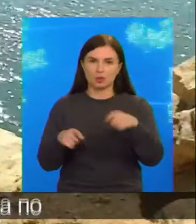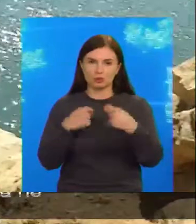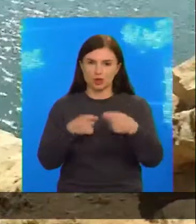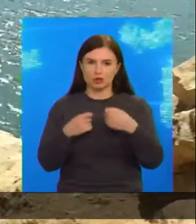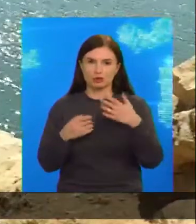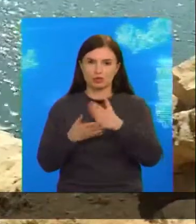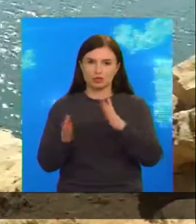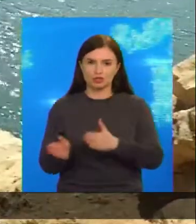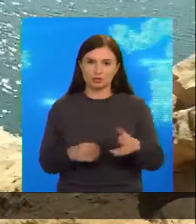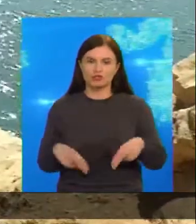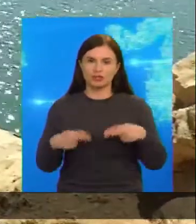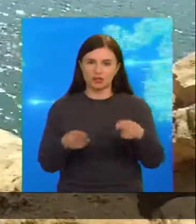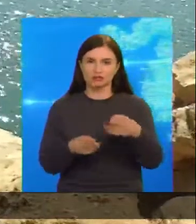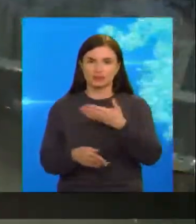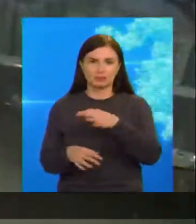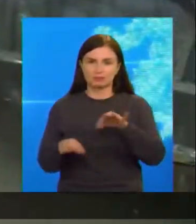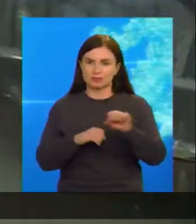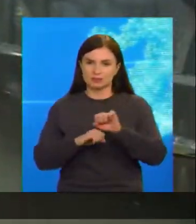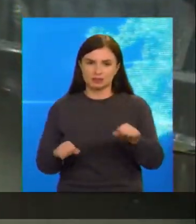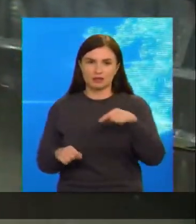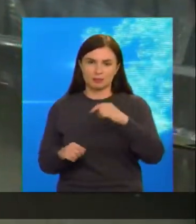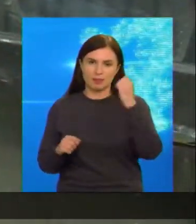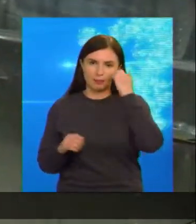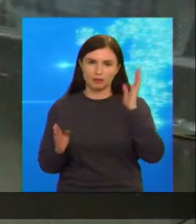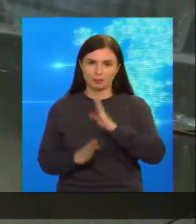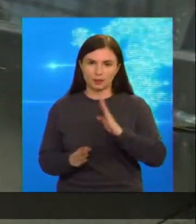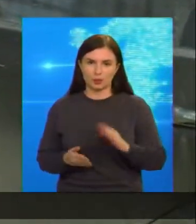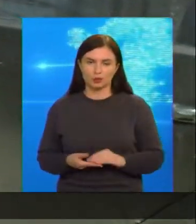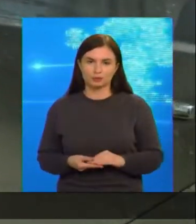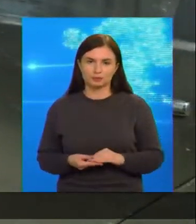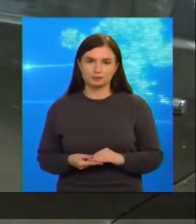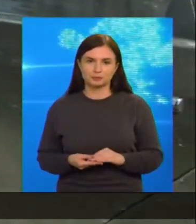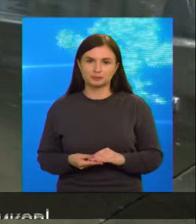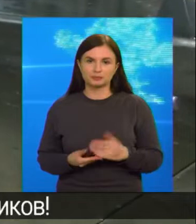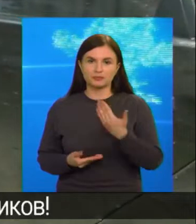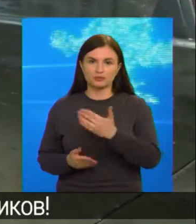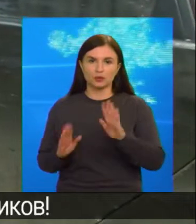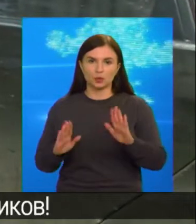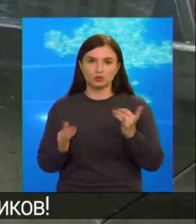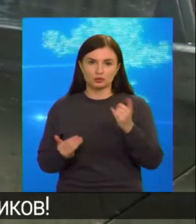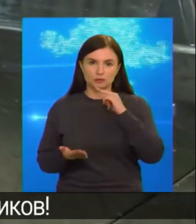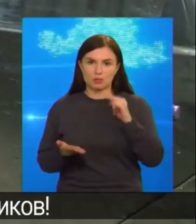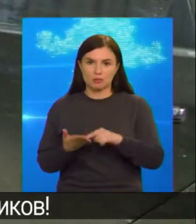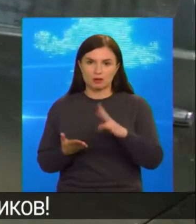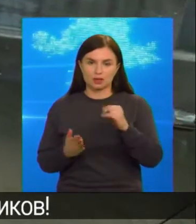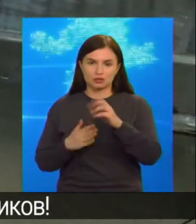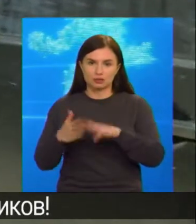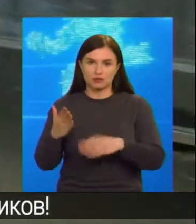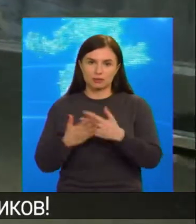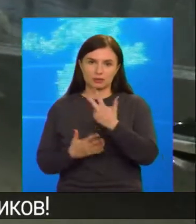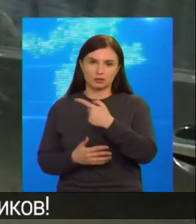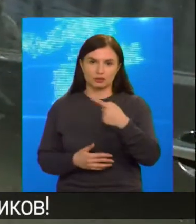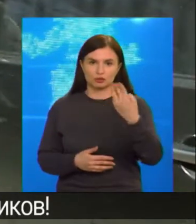памятник природы, и машинам там не место. Вот вы только что напали на штраф в размере от 3 до 4 тысяч